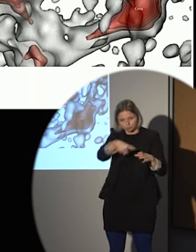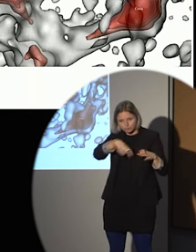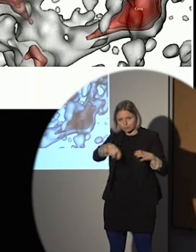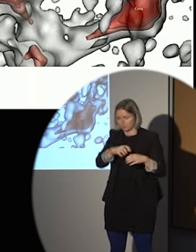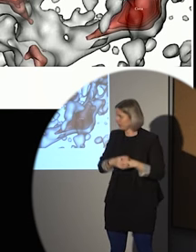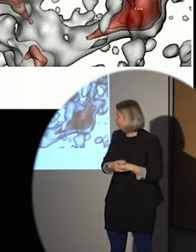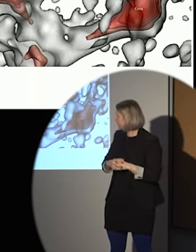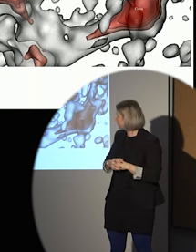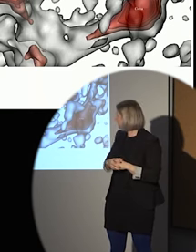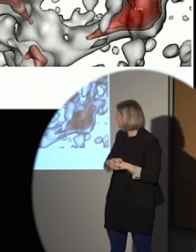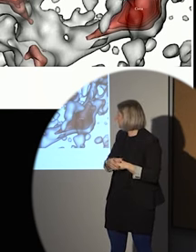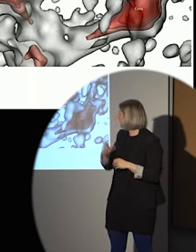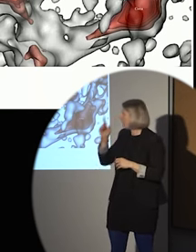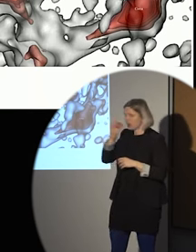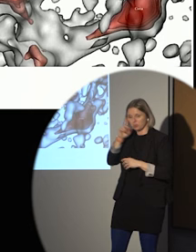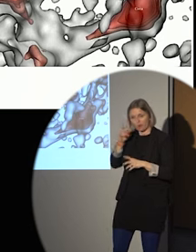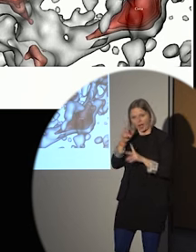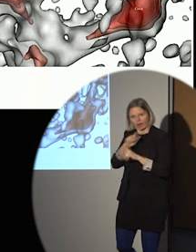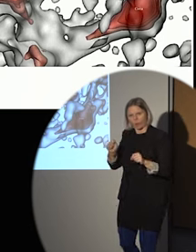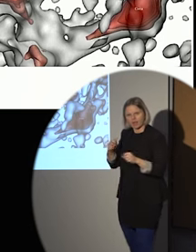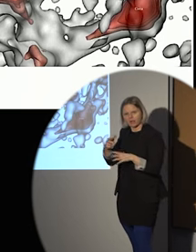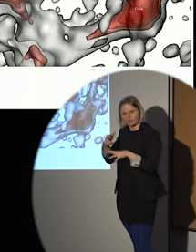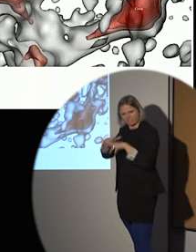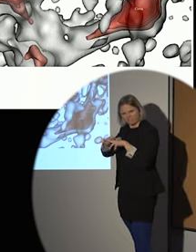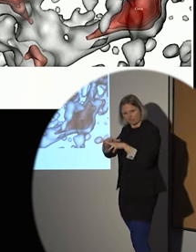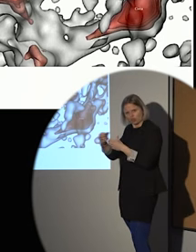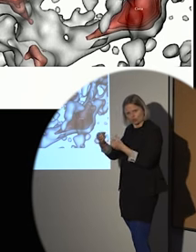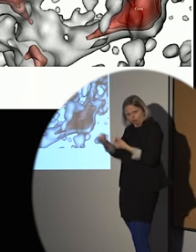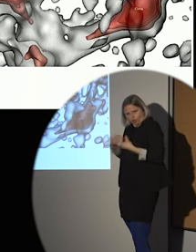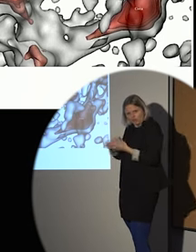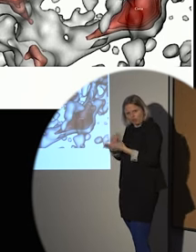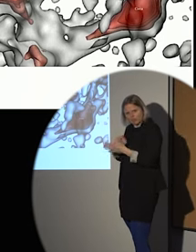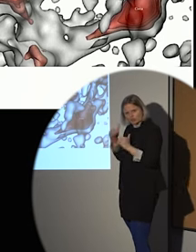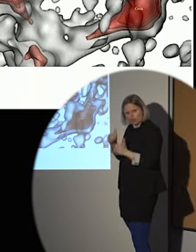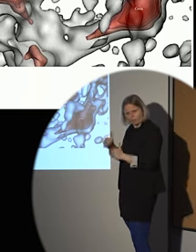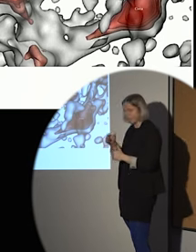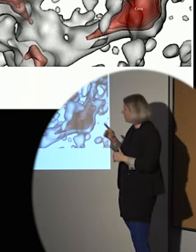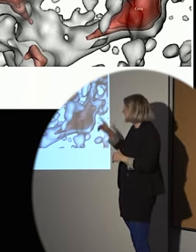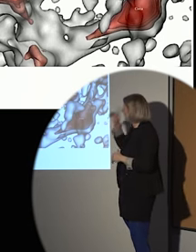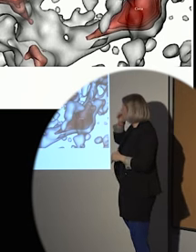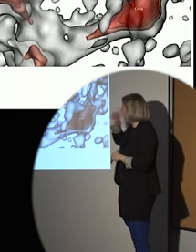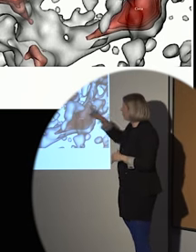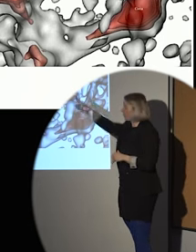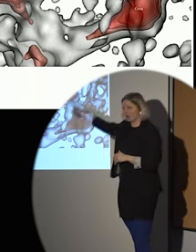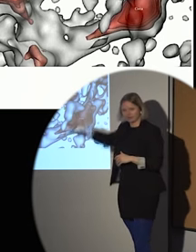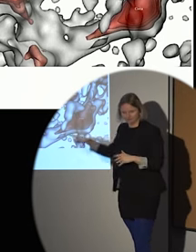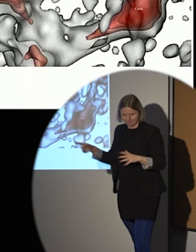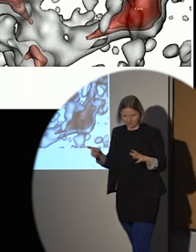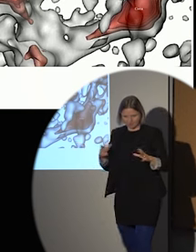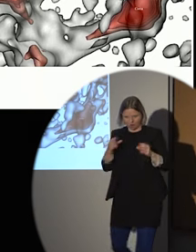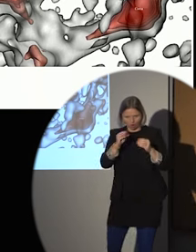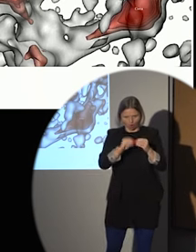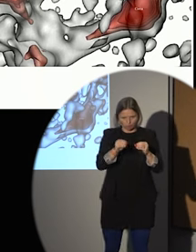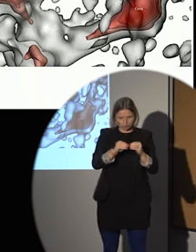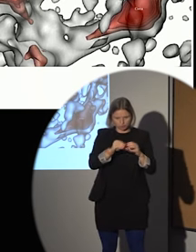Alors pourquoi ils sont fantastiques, ces vides et ces filaments? C'est parce que le temps qu'un objet voyage